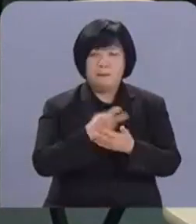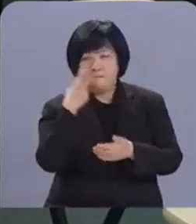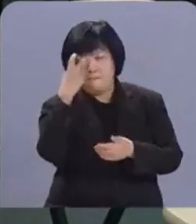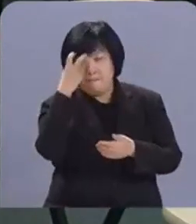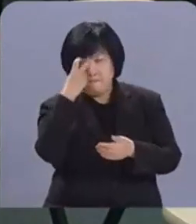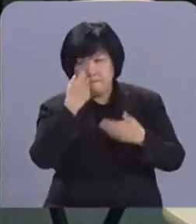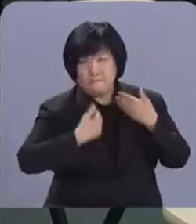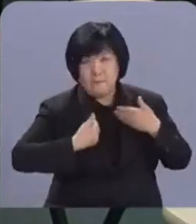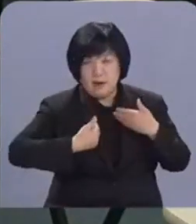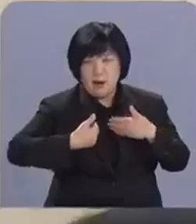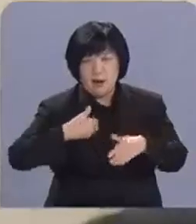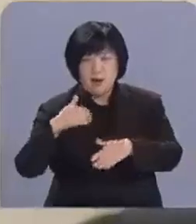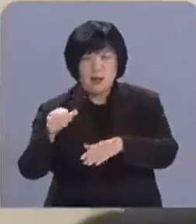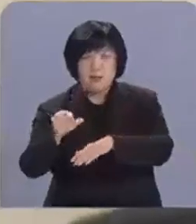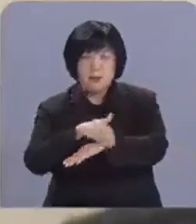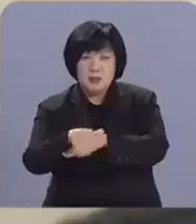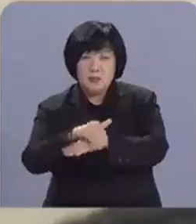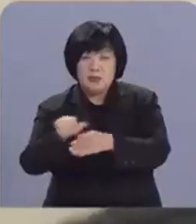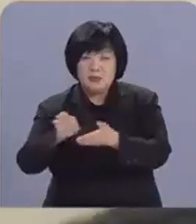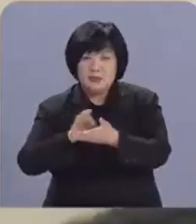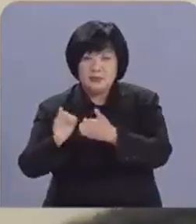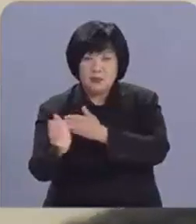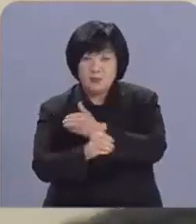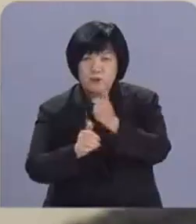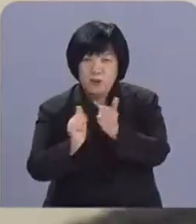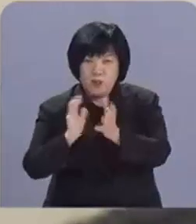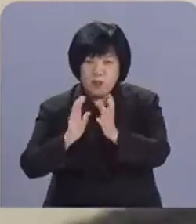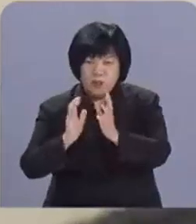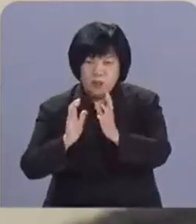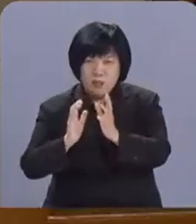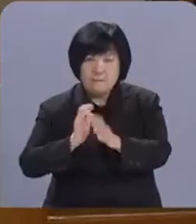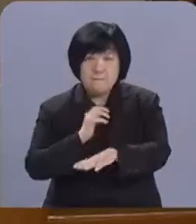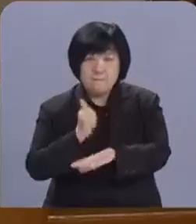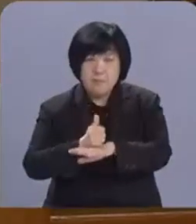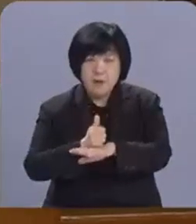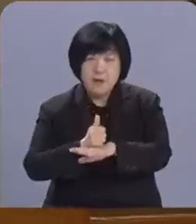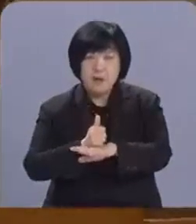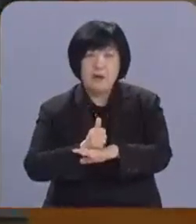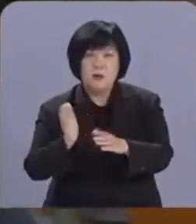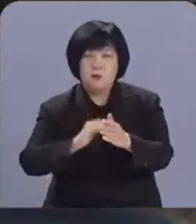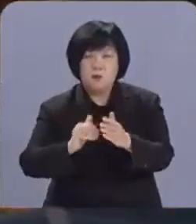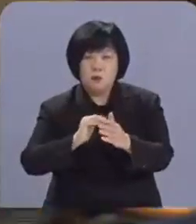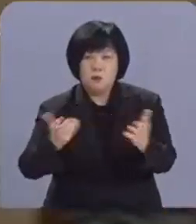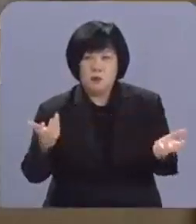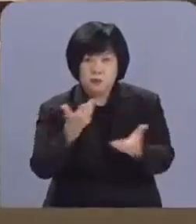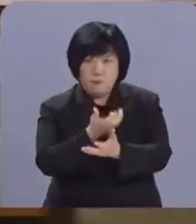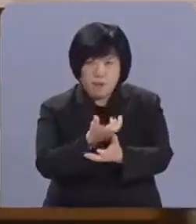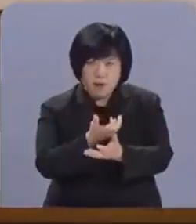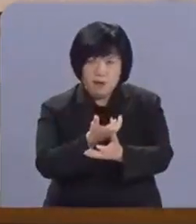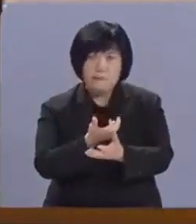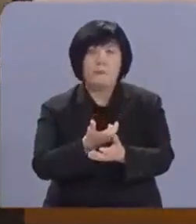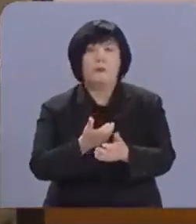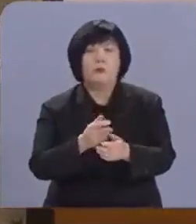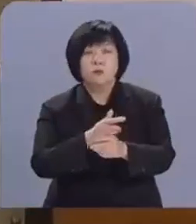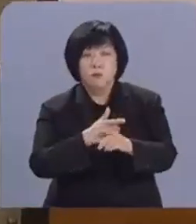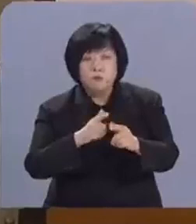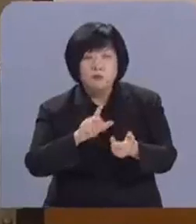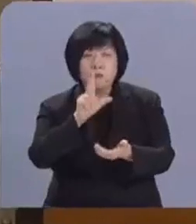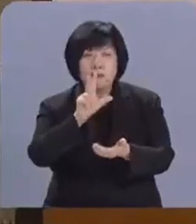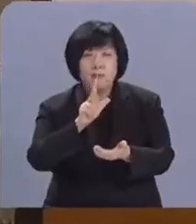한창인 기획재경위원회. 논의 끝에 공공기관 통폐합과 기능조정을 위한 조례안을